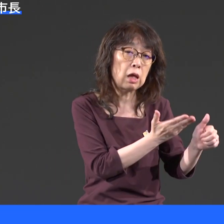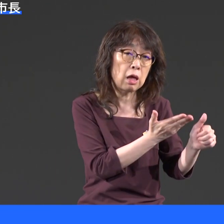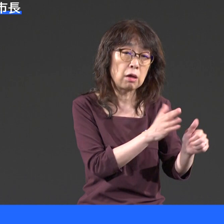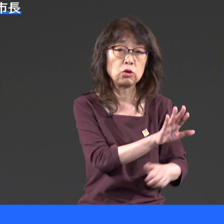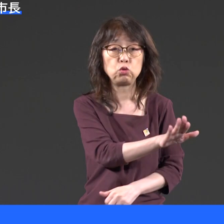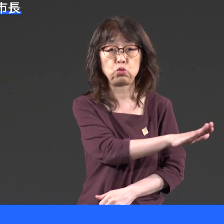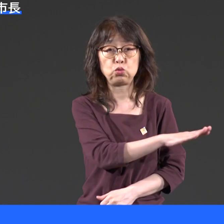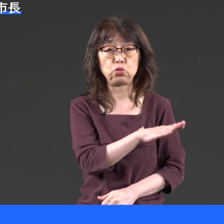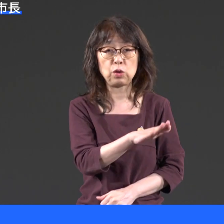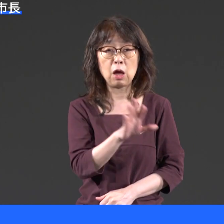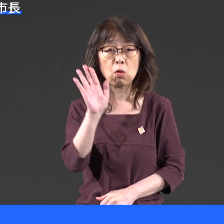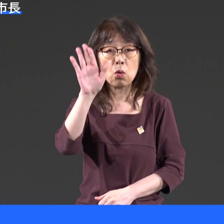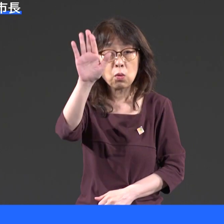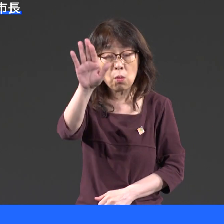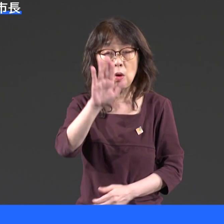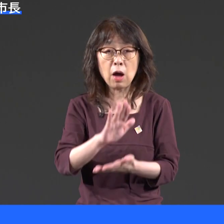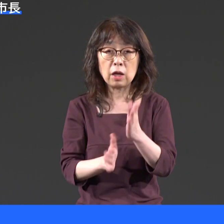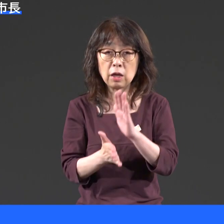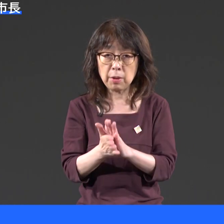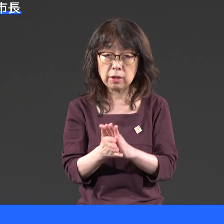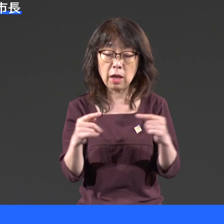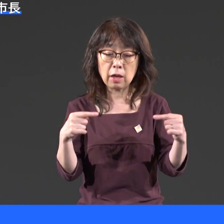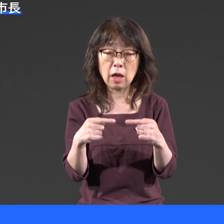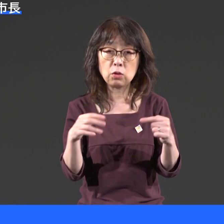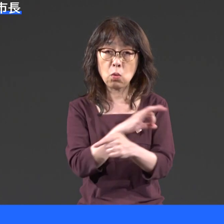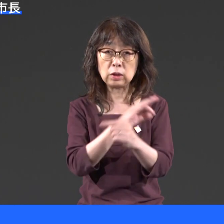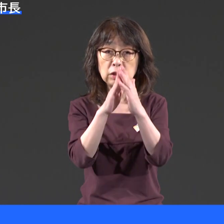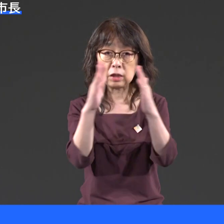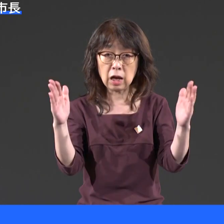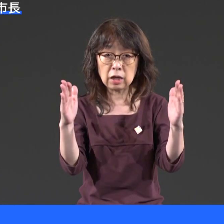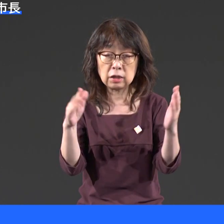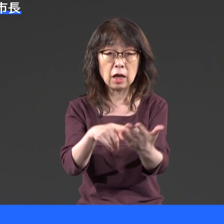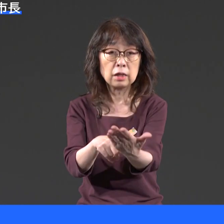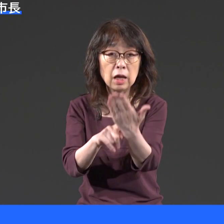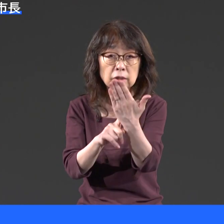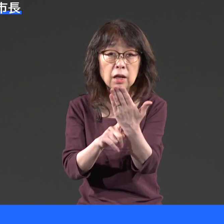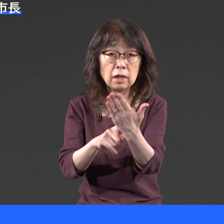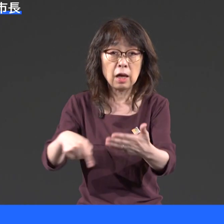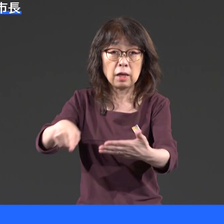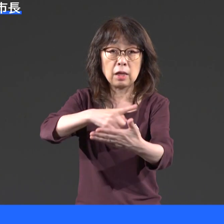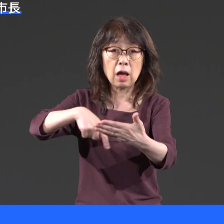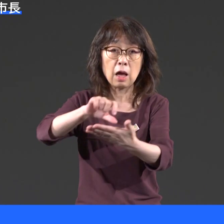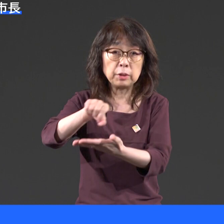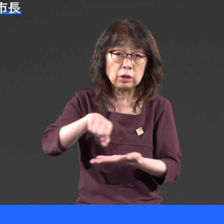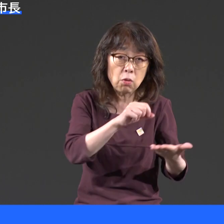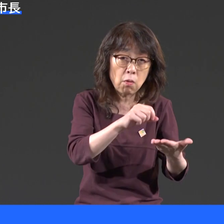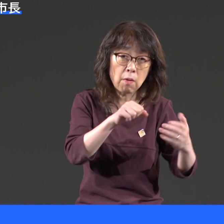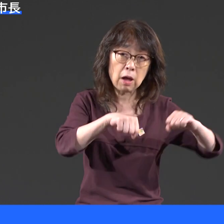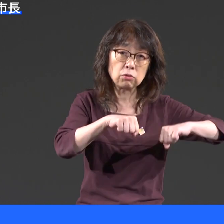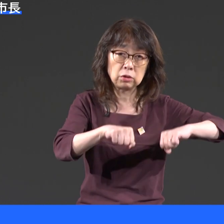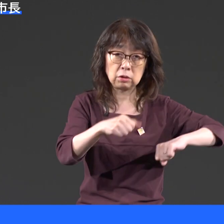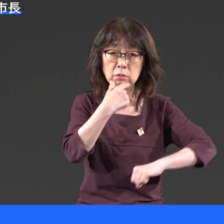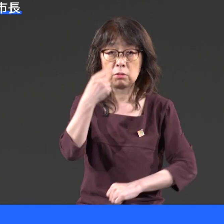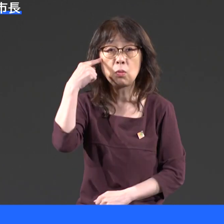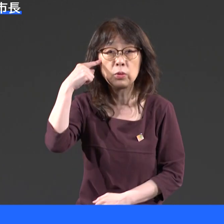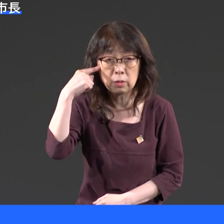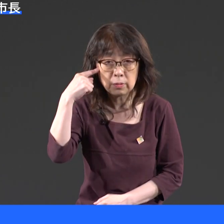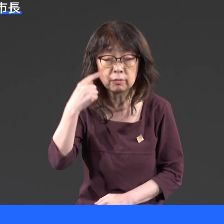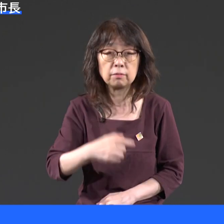ております。今後も改めて、検討委員会の中で出された事柄の確認というようなことなどもしていきたいというふうに思